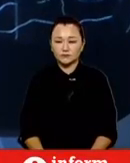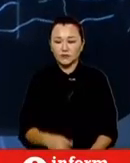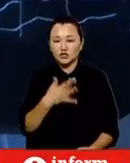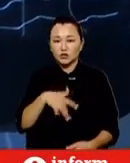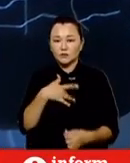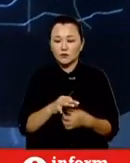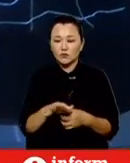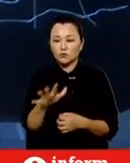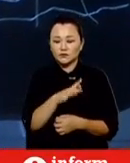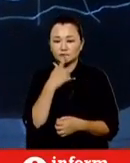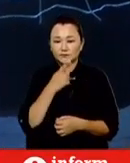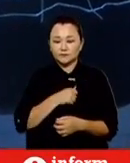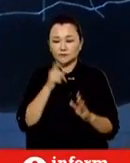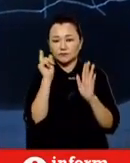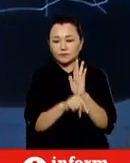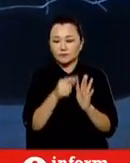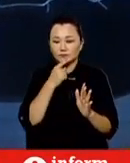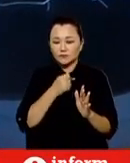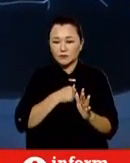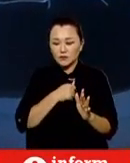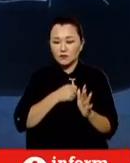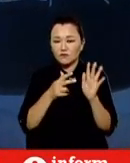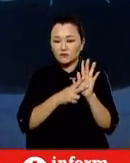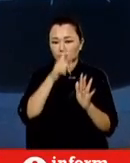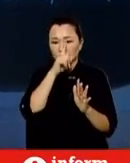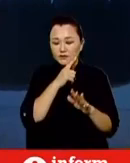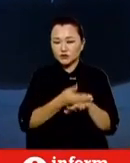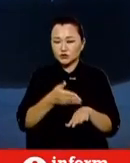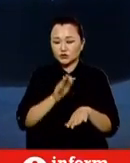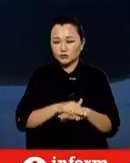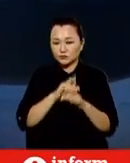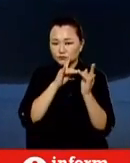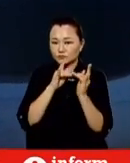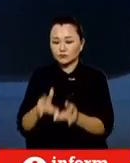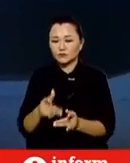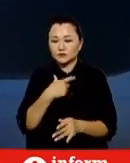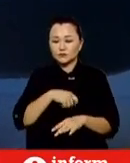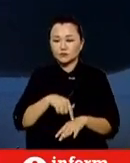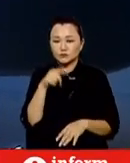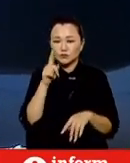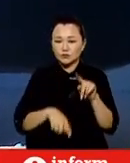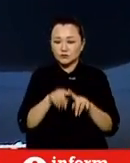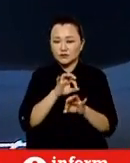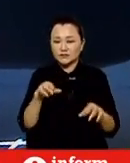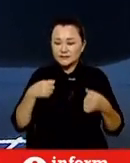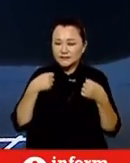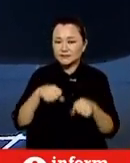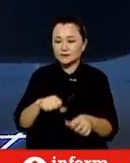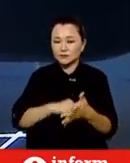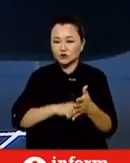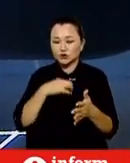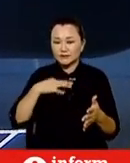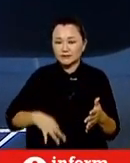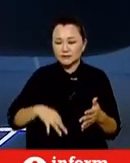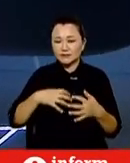Жамбыл облысында әскерге кеткен сарбаз 8 айдан кейін ауыр жағдайда ауруханаға түскен. Жақындарының айтуынша, соққының салдарынан